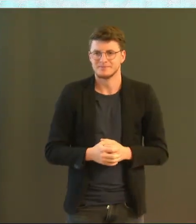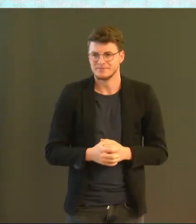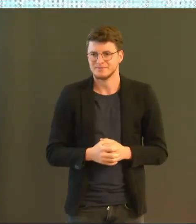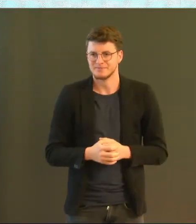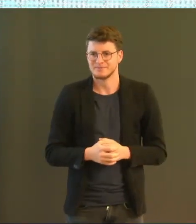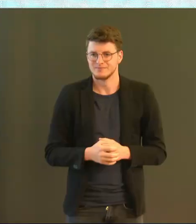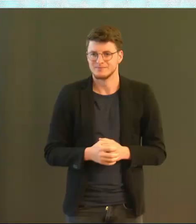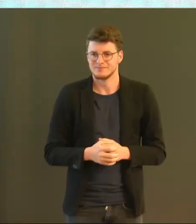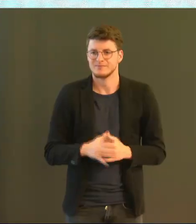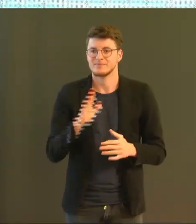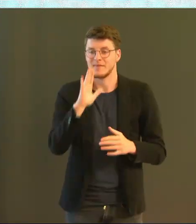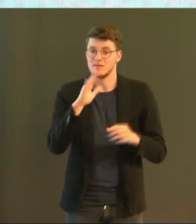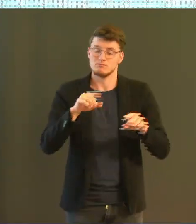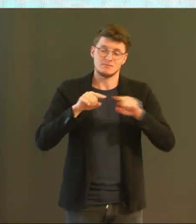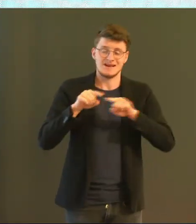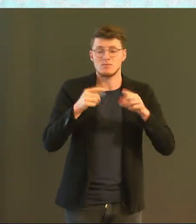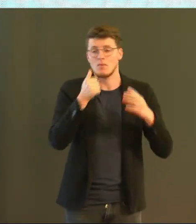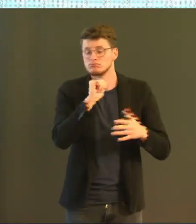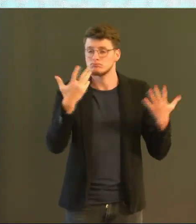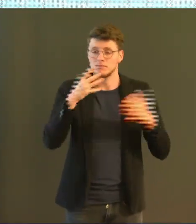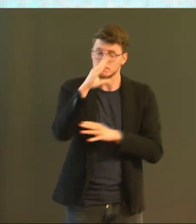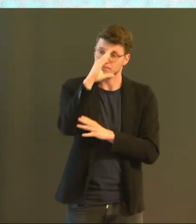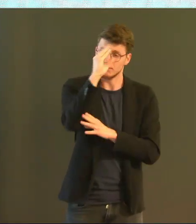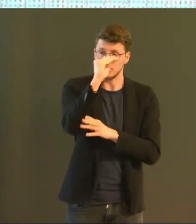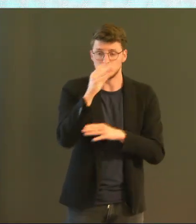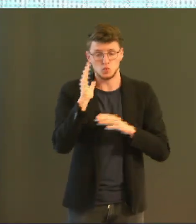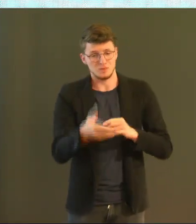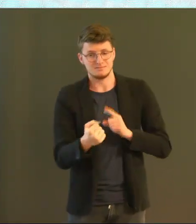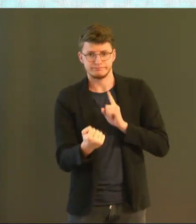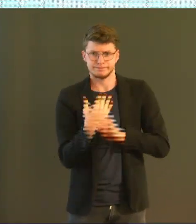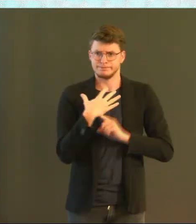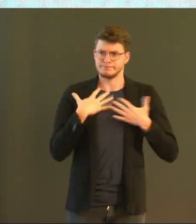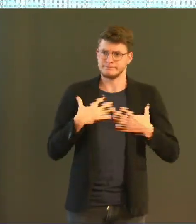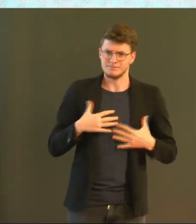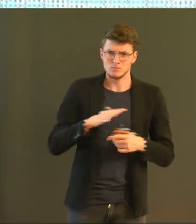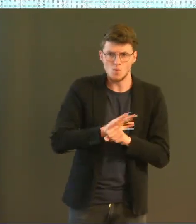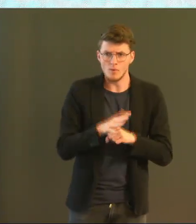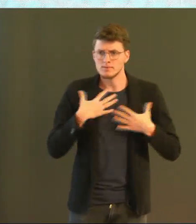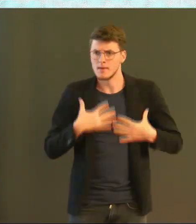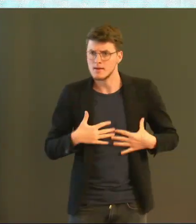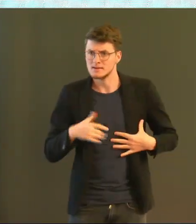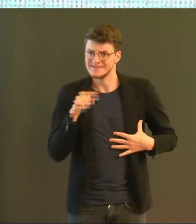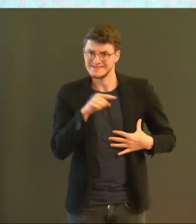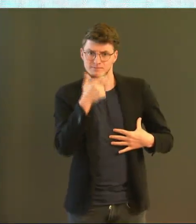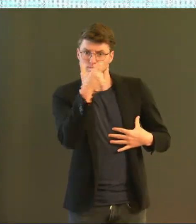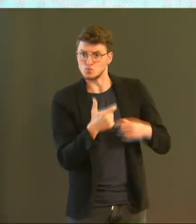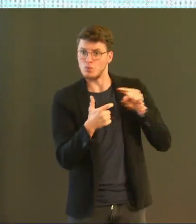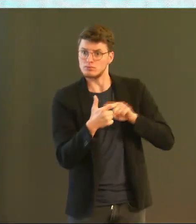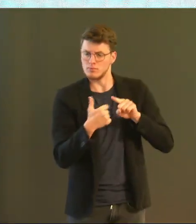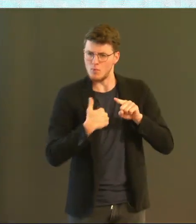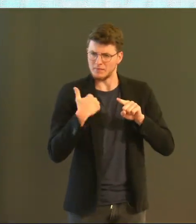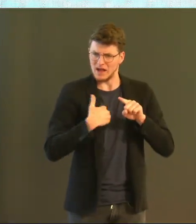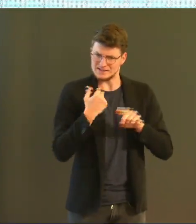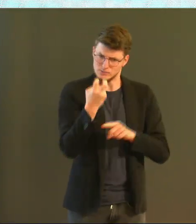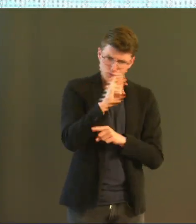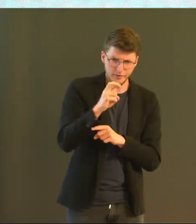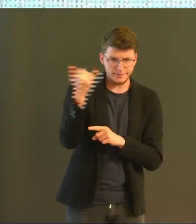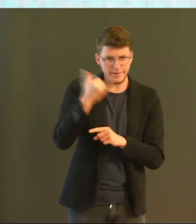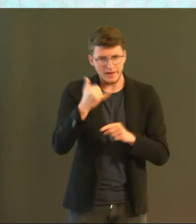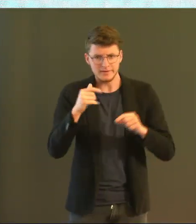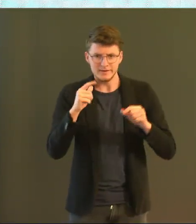minimum coronavirus fixie hop l'opt d'autres étudiants leur timing en garde les jeunes aiment quand perfectionniste